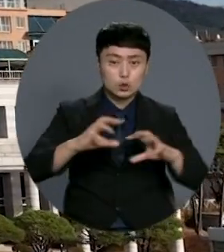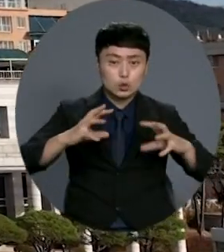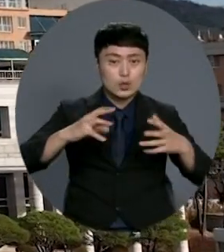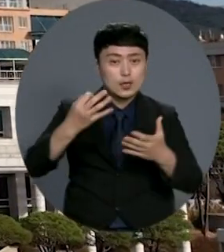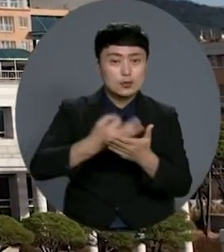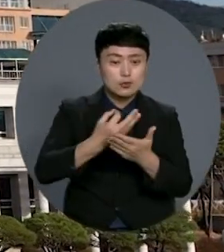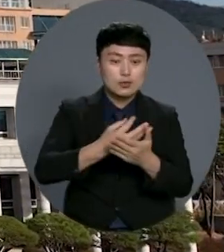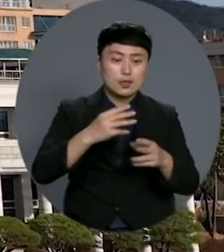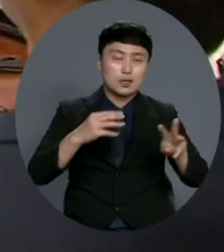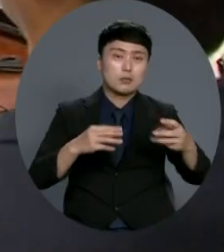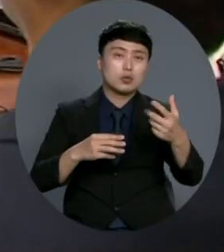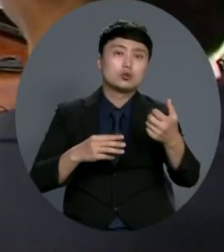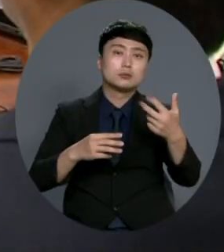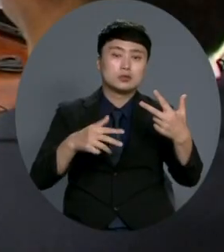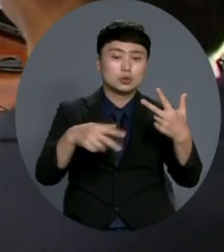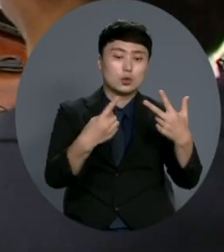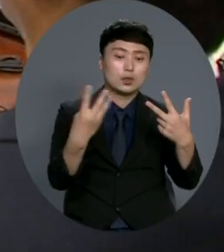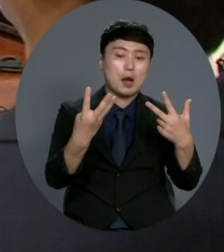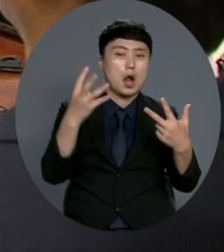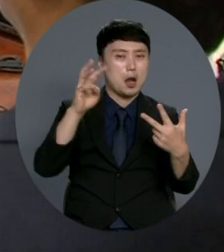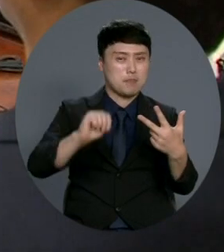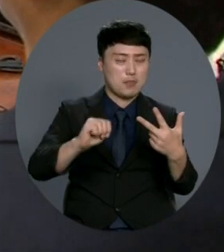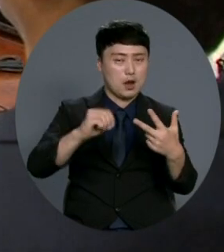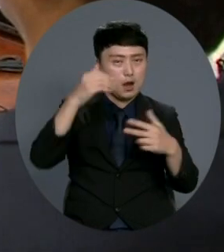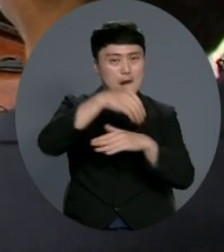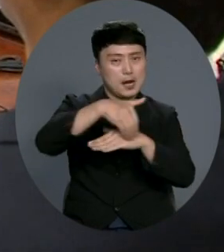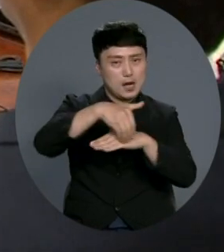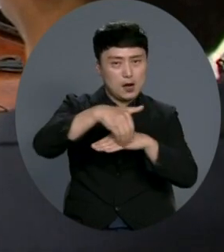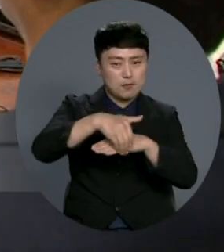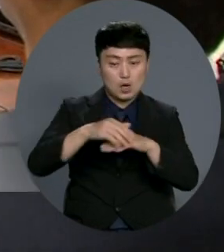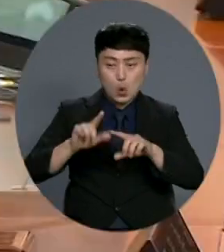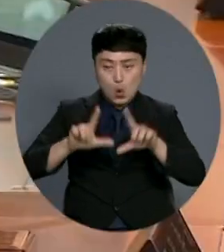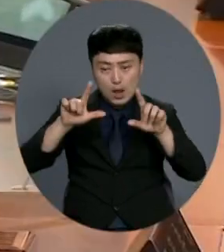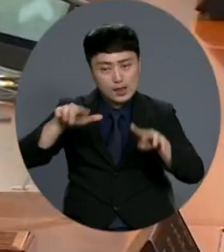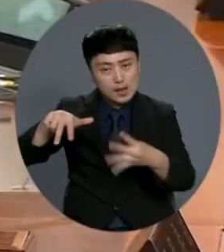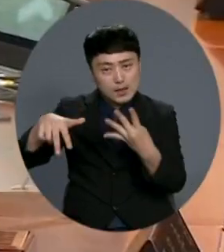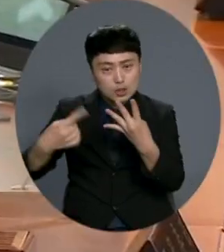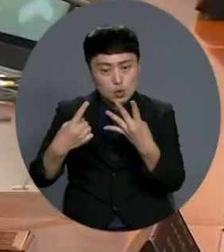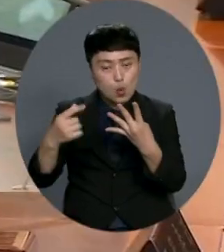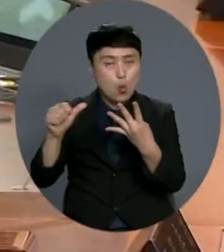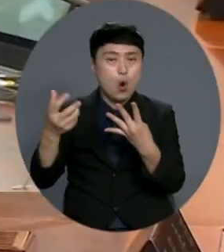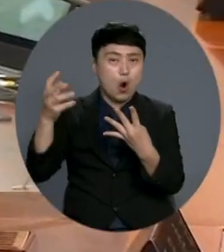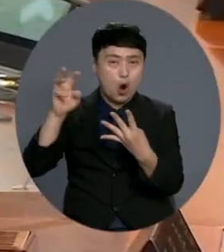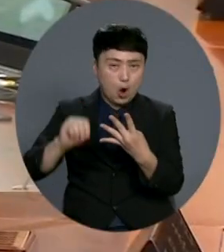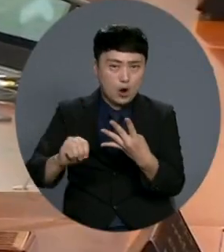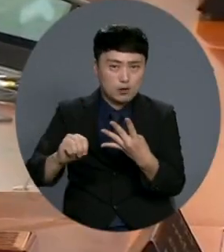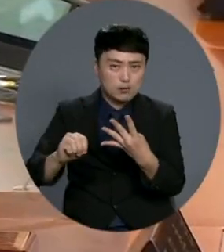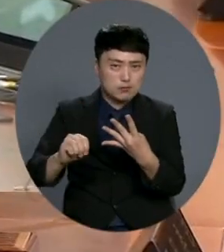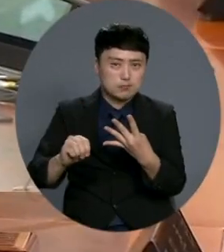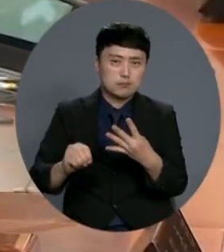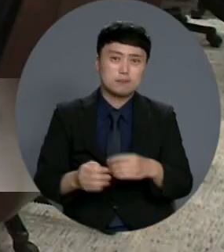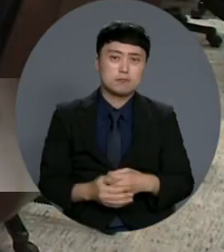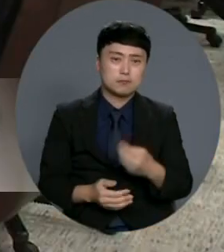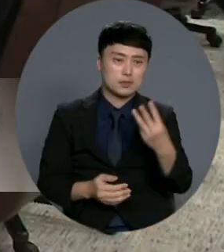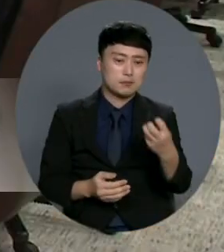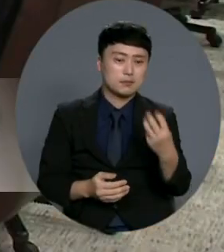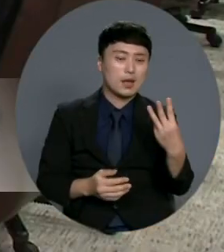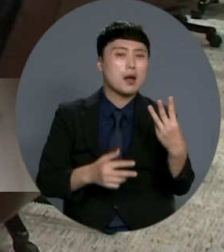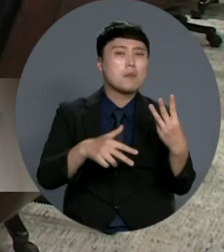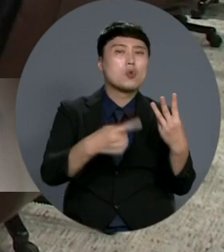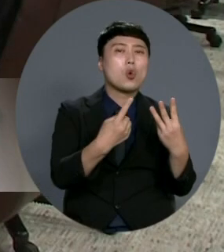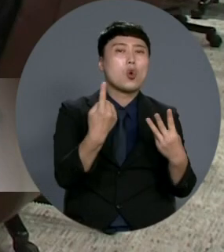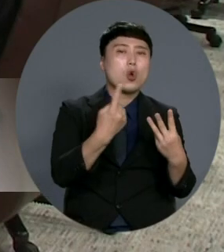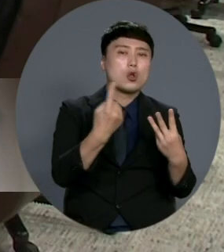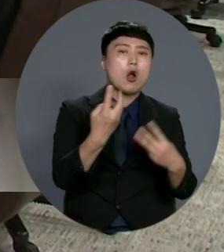367조 4000억원으로 짰습니다 올해 400조 5000억원에서 33조 1000억원